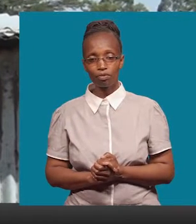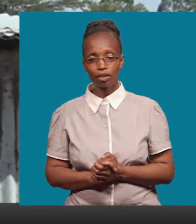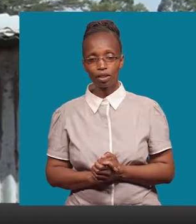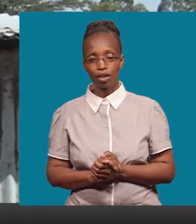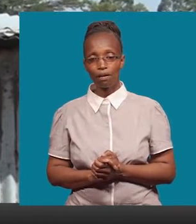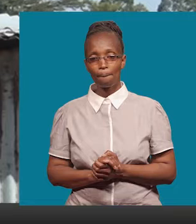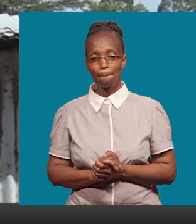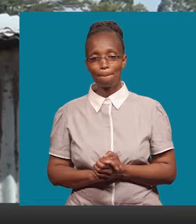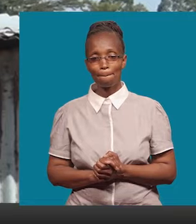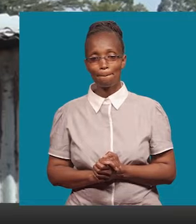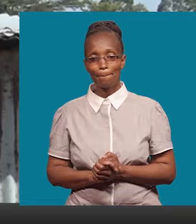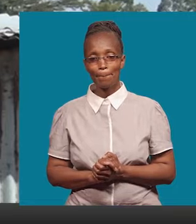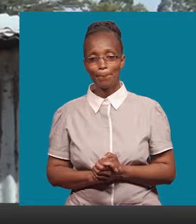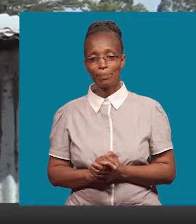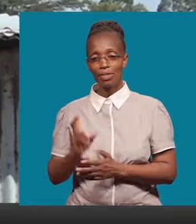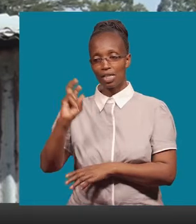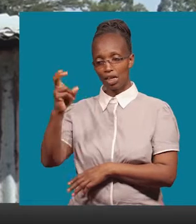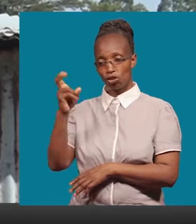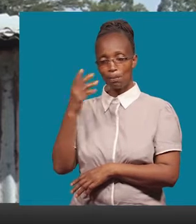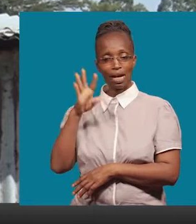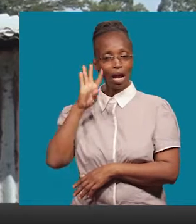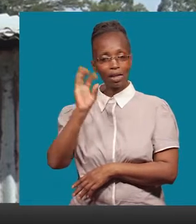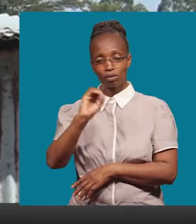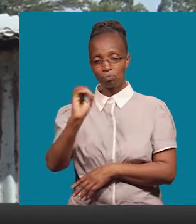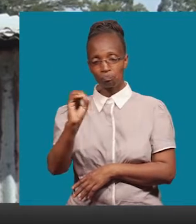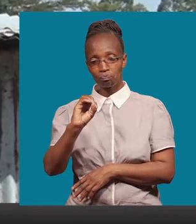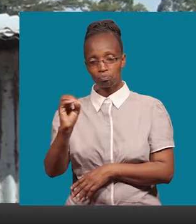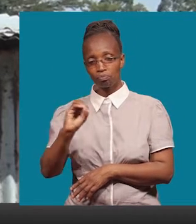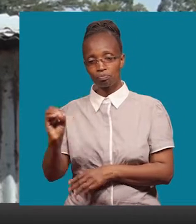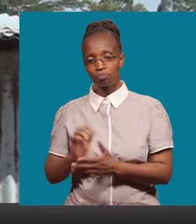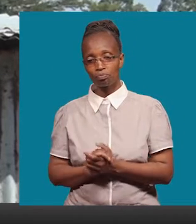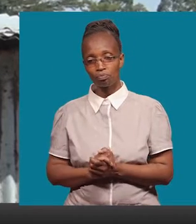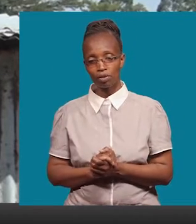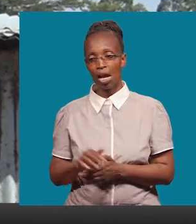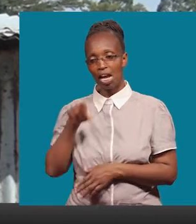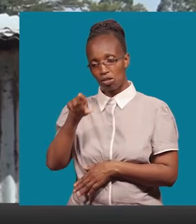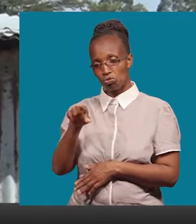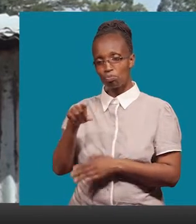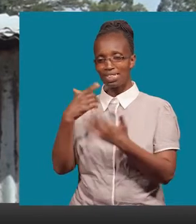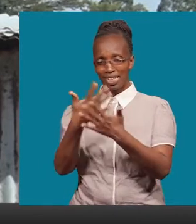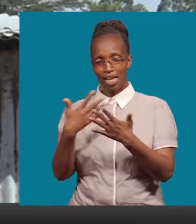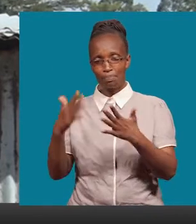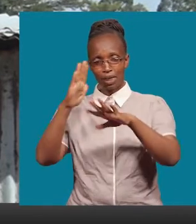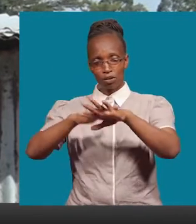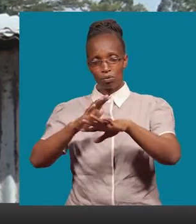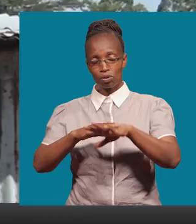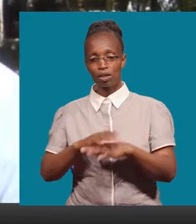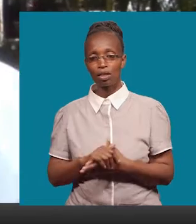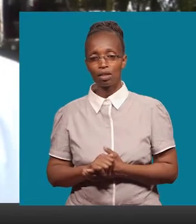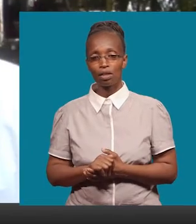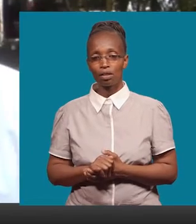waziri ambaye anasimamia, lakini hii mambo haijasikika vizuri. So tungeomba tu hii mbolea itoke hapa stage, hii ingekuwa jambo mzuri